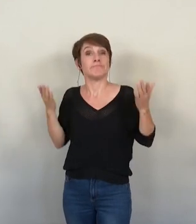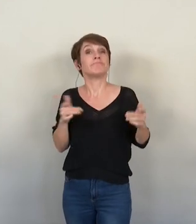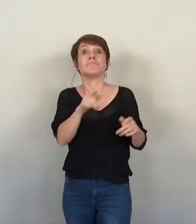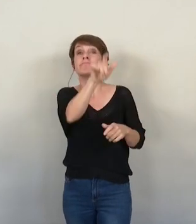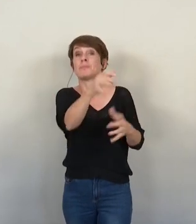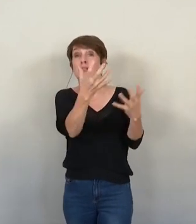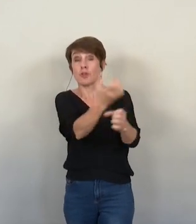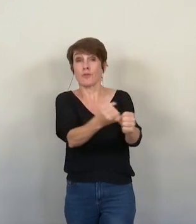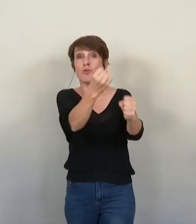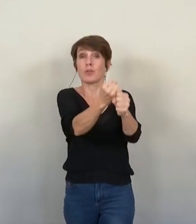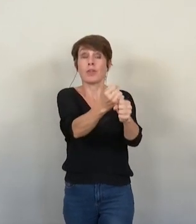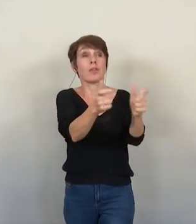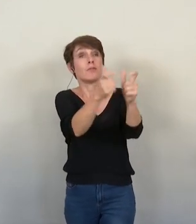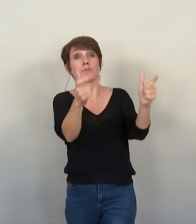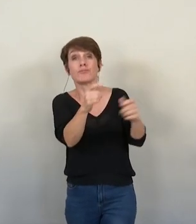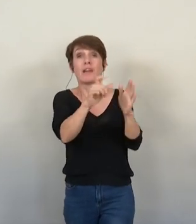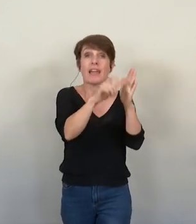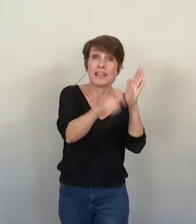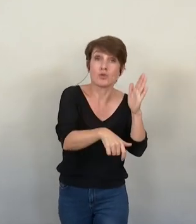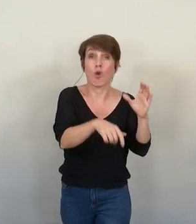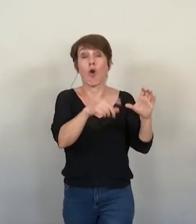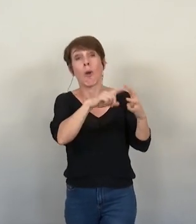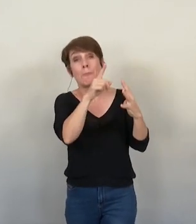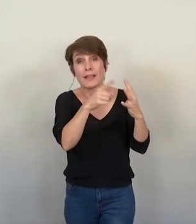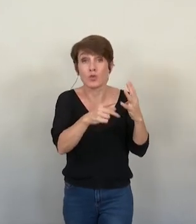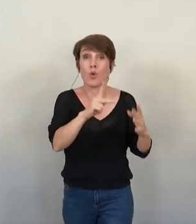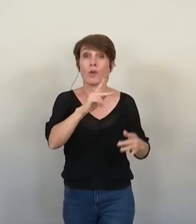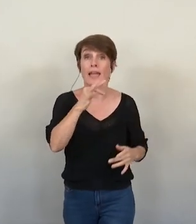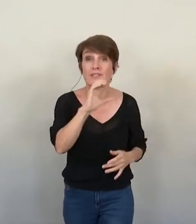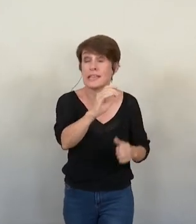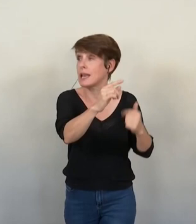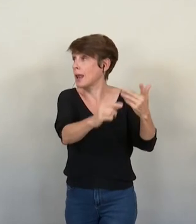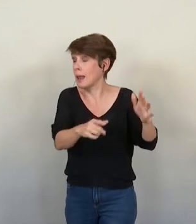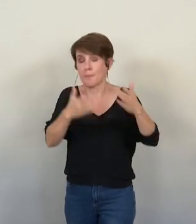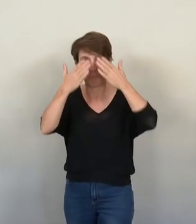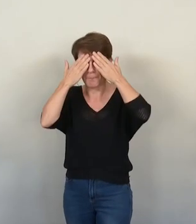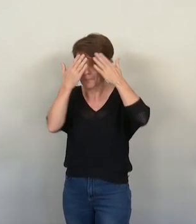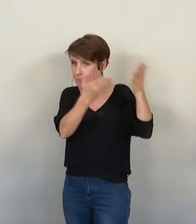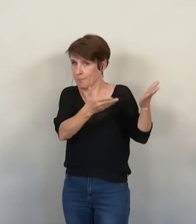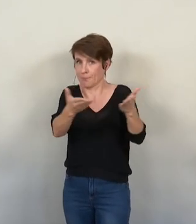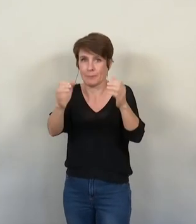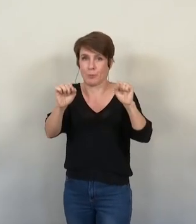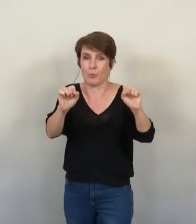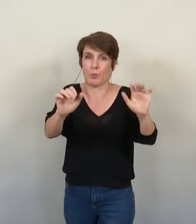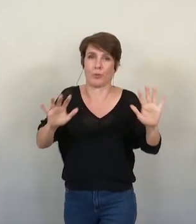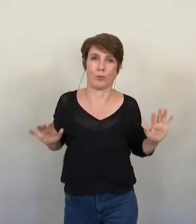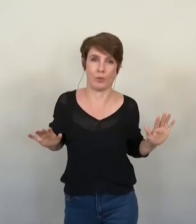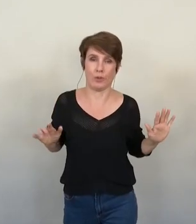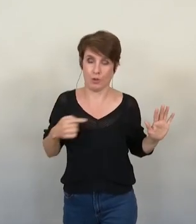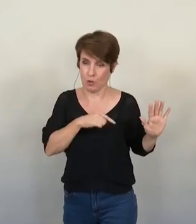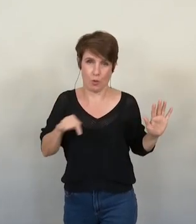fast food et tant qu'il respecte les règles du puui a priori il le pourra bref peut-être dans un autre cadre administratif et légal on pourra contenir